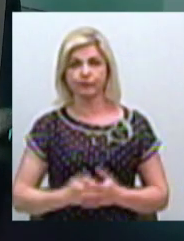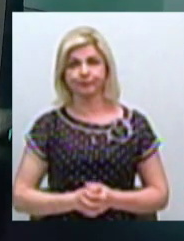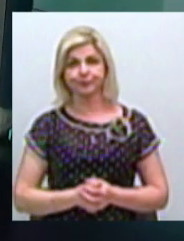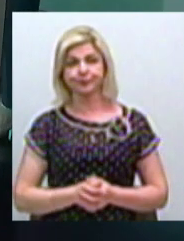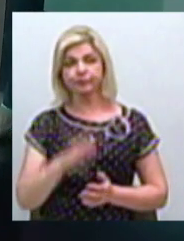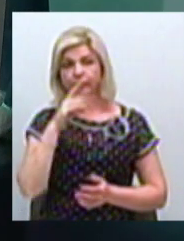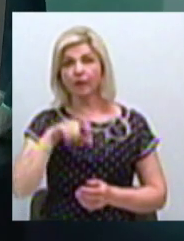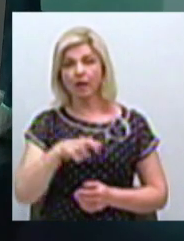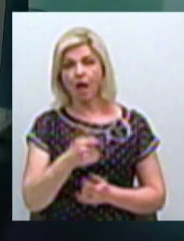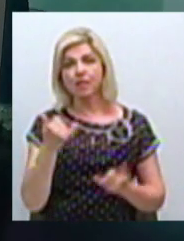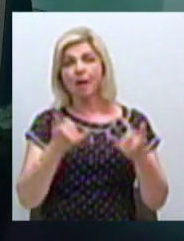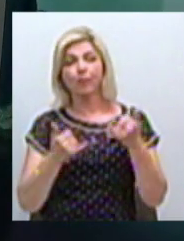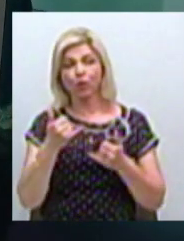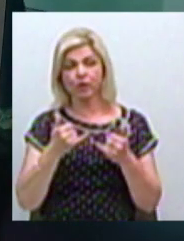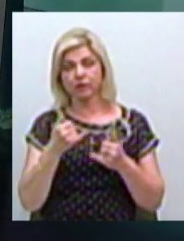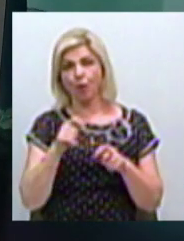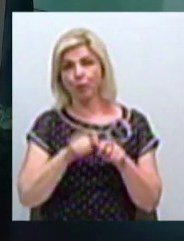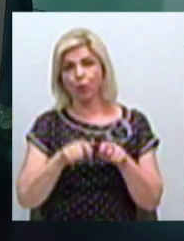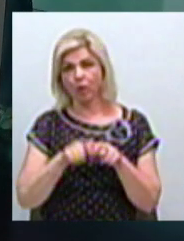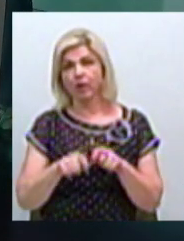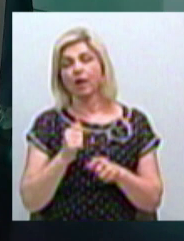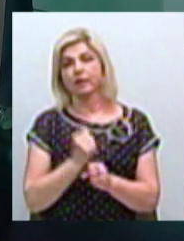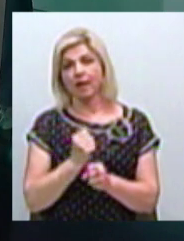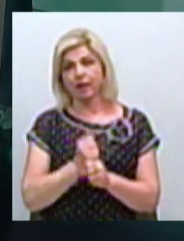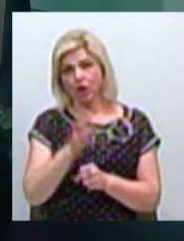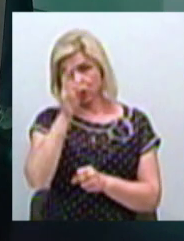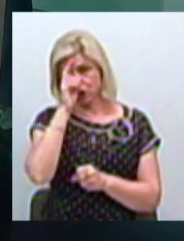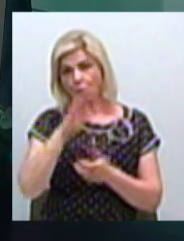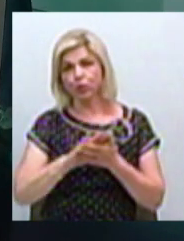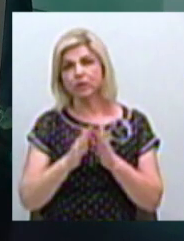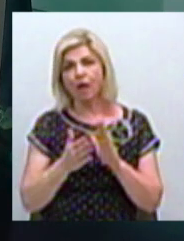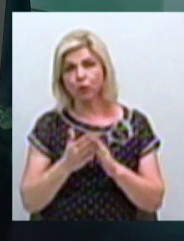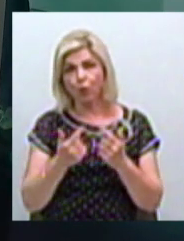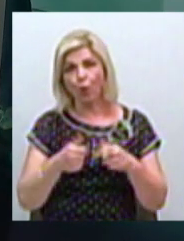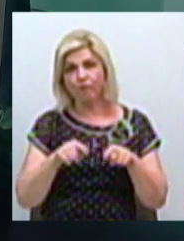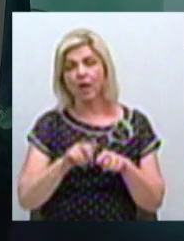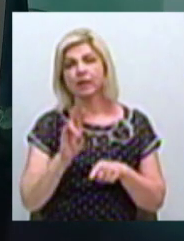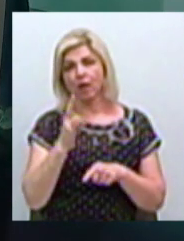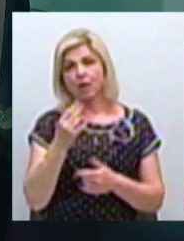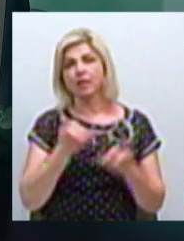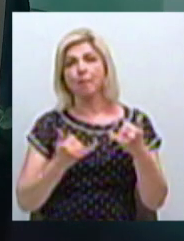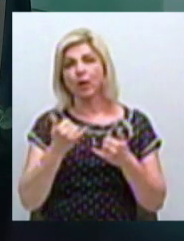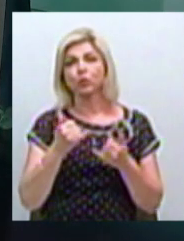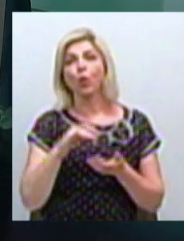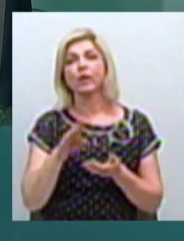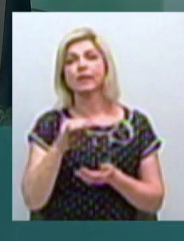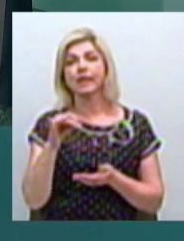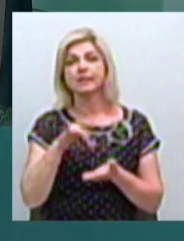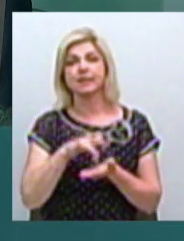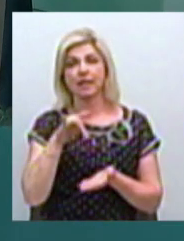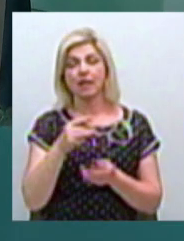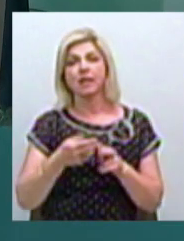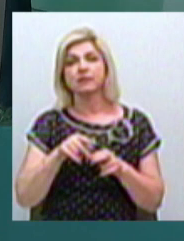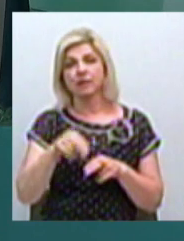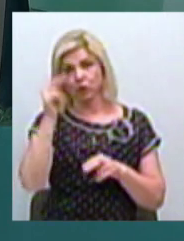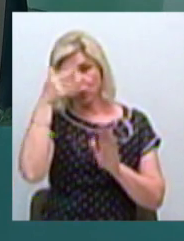Дослідження лабораторної річкової води проводить державна установа Миколаївський обласний лабораторний центр. Ці дослідження